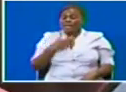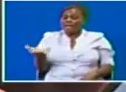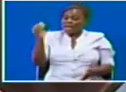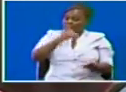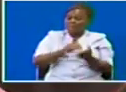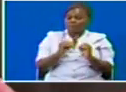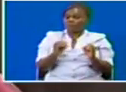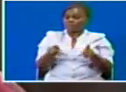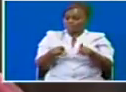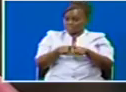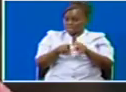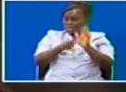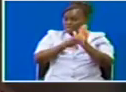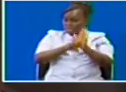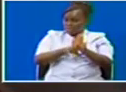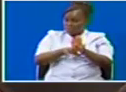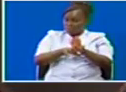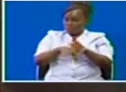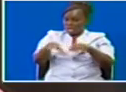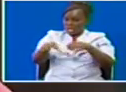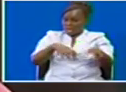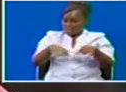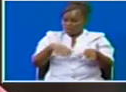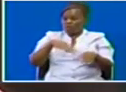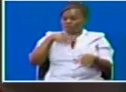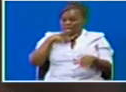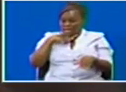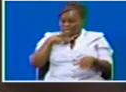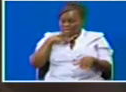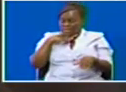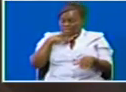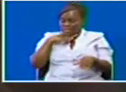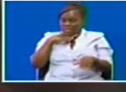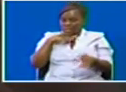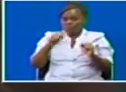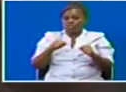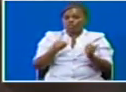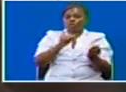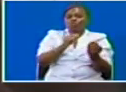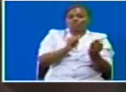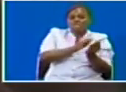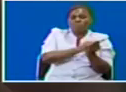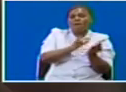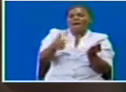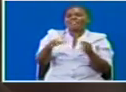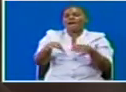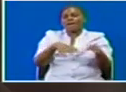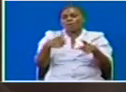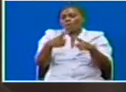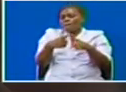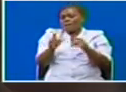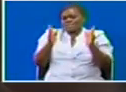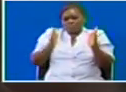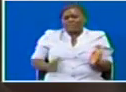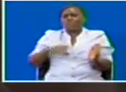kama ni ng'ombe, watu tu watafuga. Lakini familia ukiangalia watoto wa shule wanauawa, pale ni kukosa utu kwa binadamu. Wale